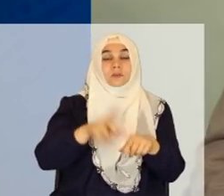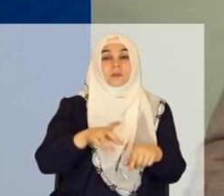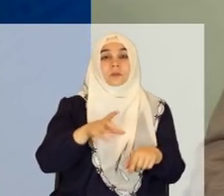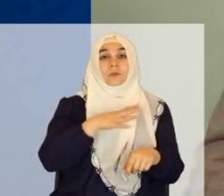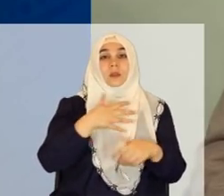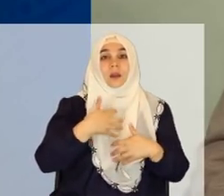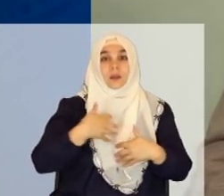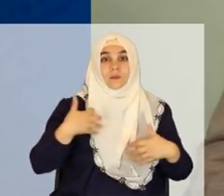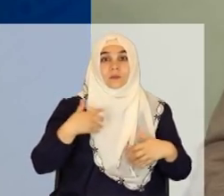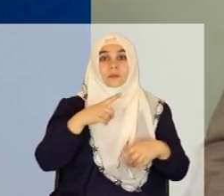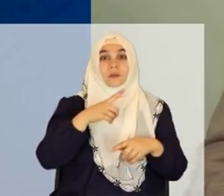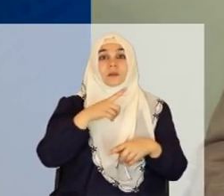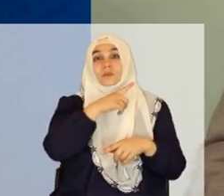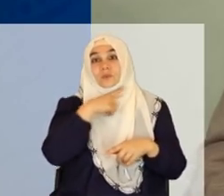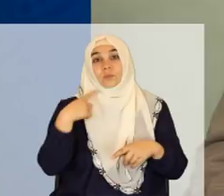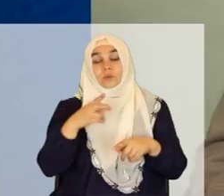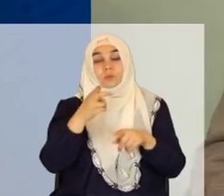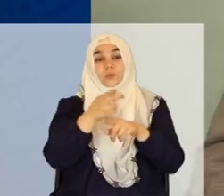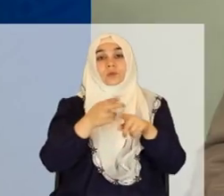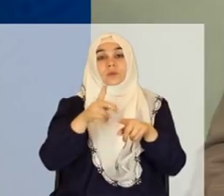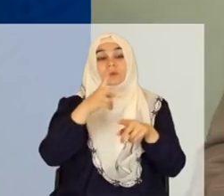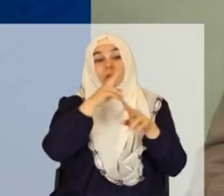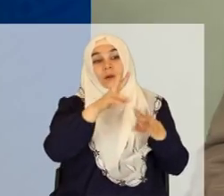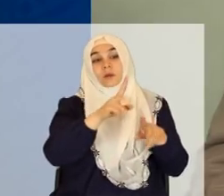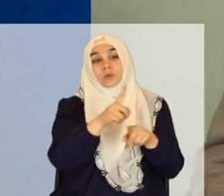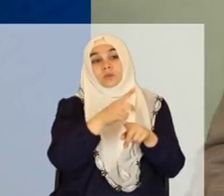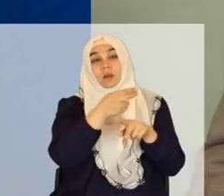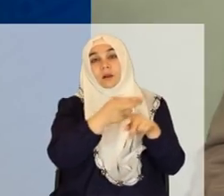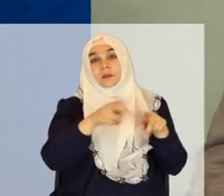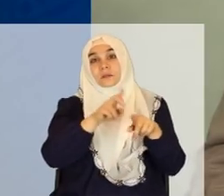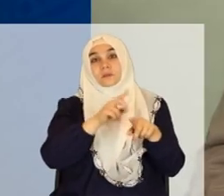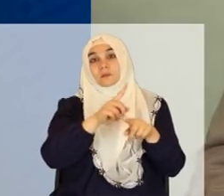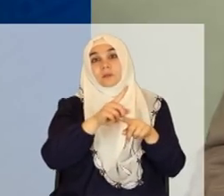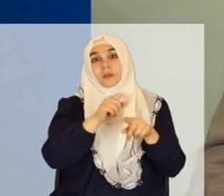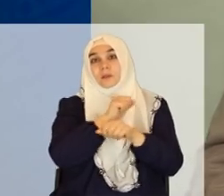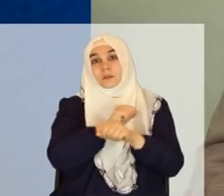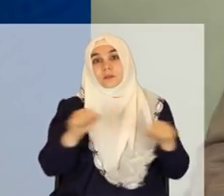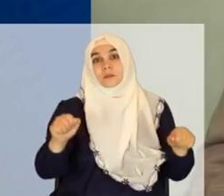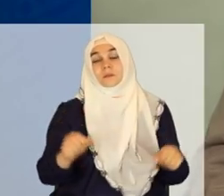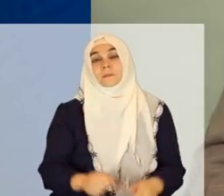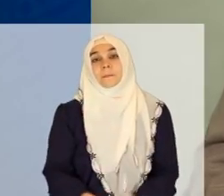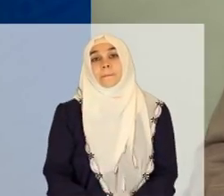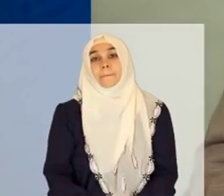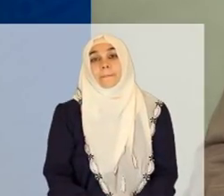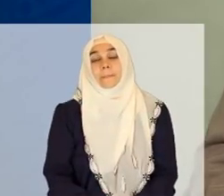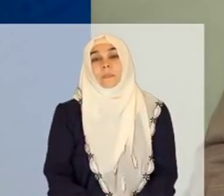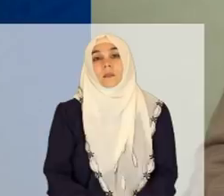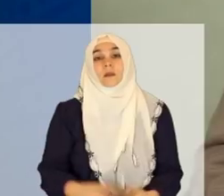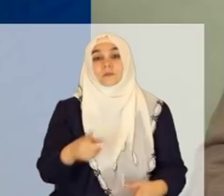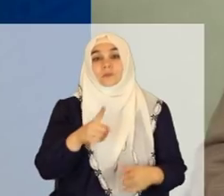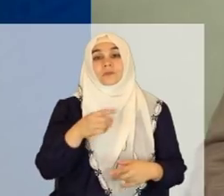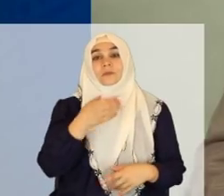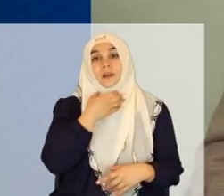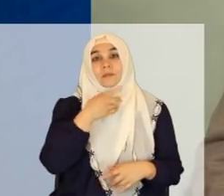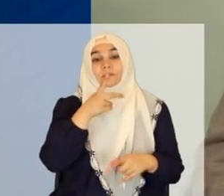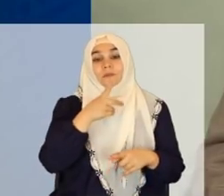bir hayvonni so'ymoqchi bo'lgan odam pichog'ini boshqa hayvonni ko'z oldida qayramasin. O'sha hayvon azor